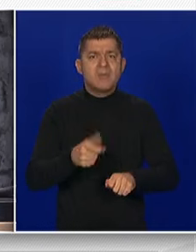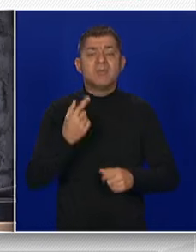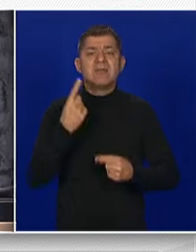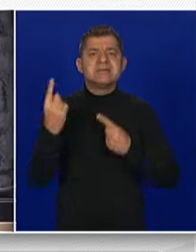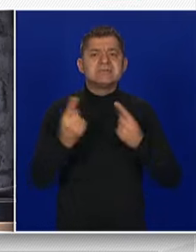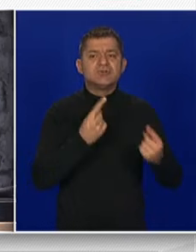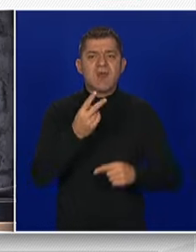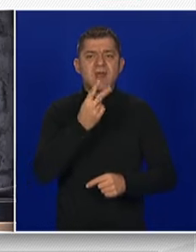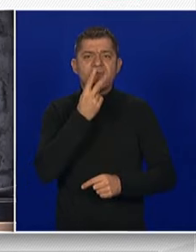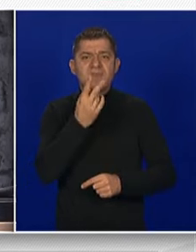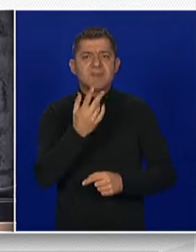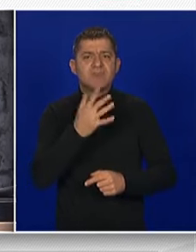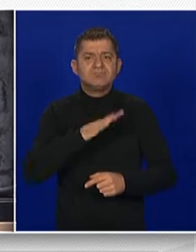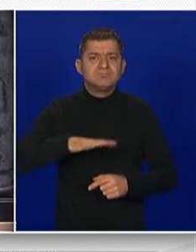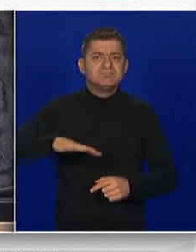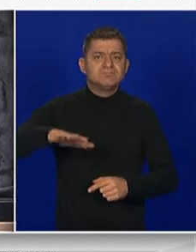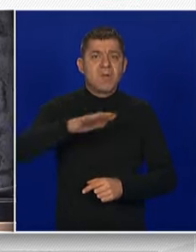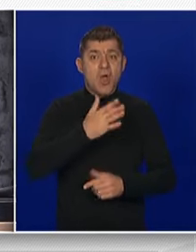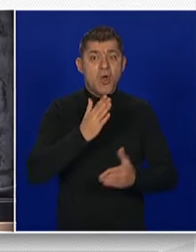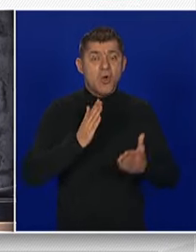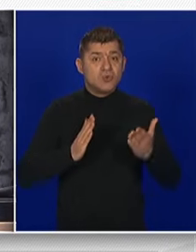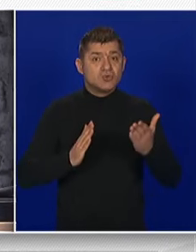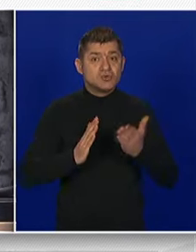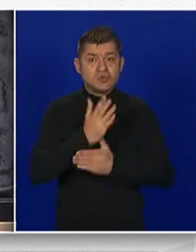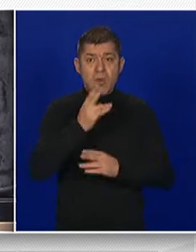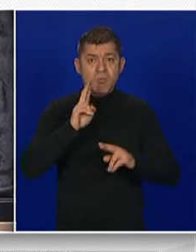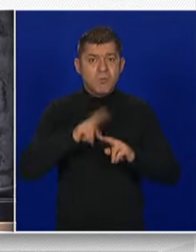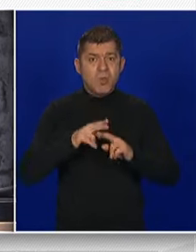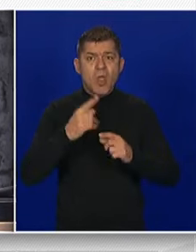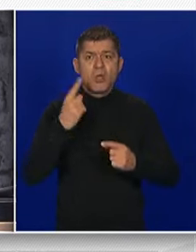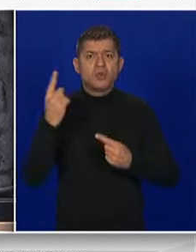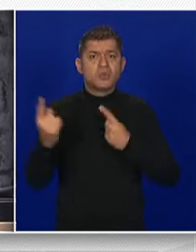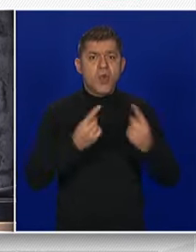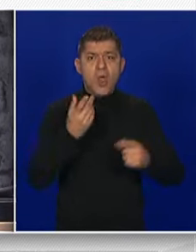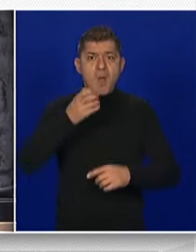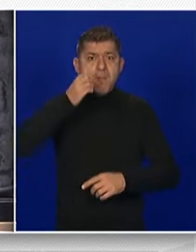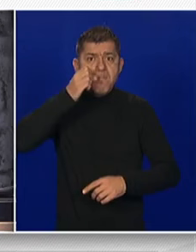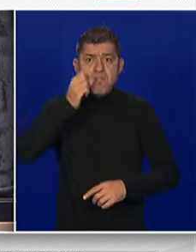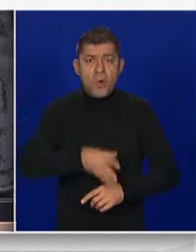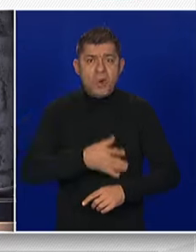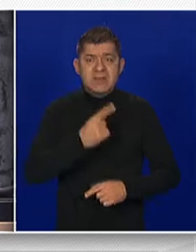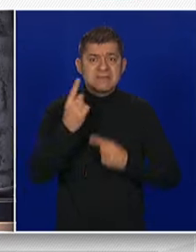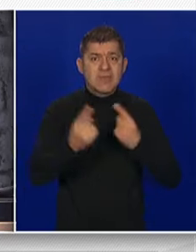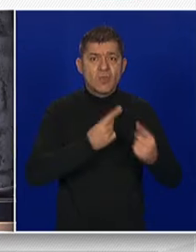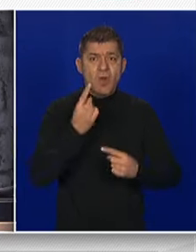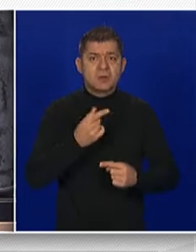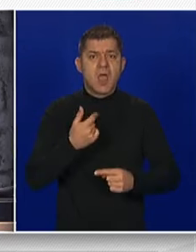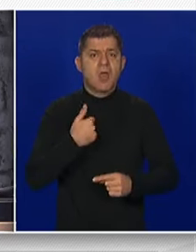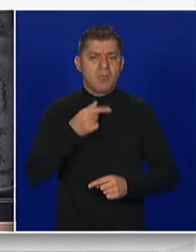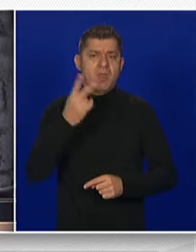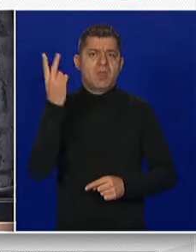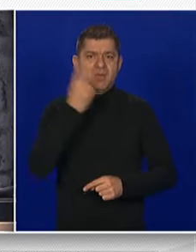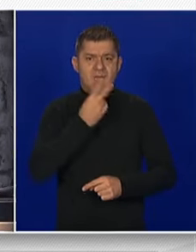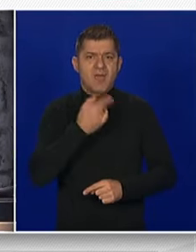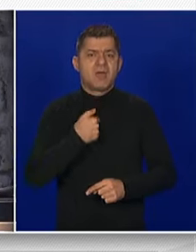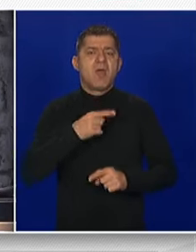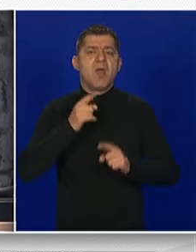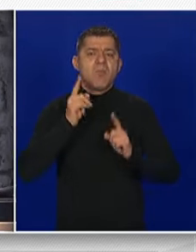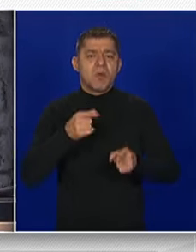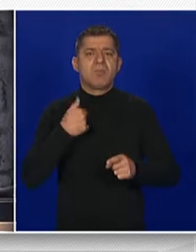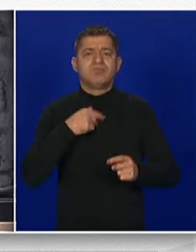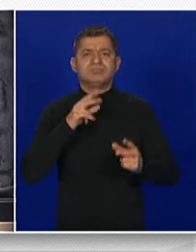situaciju. U slučaju da nam se u međuvremenu dogodi neko pogoršanje, naravno da ćemo također to